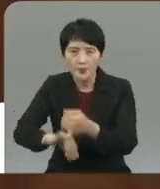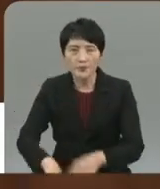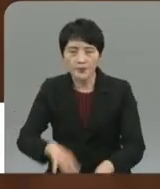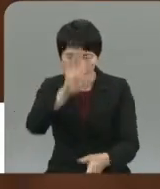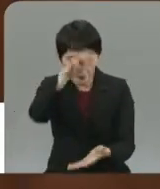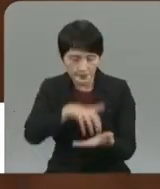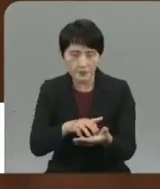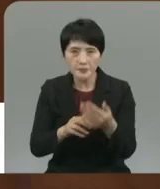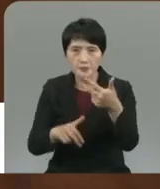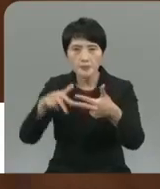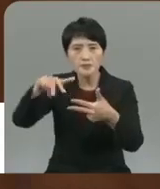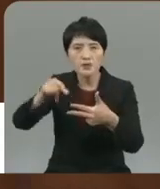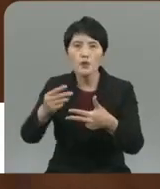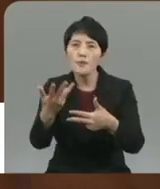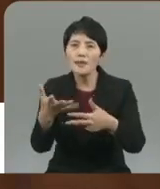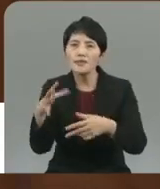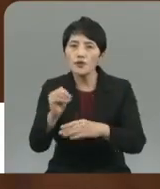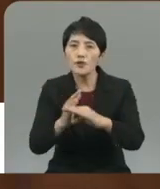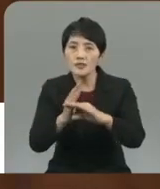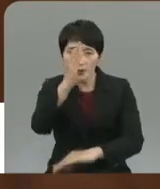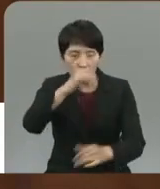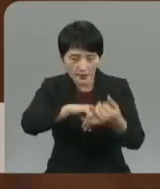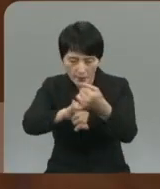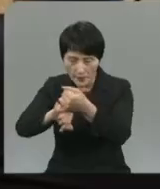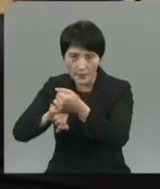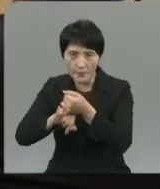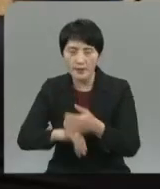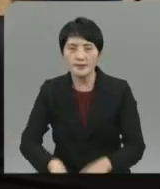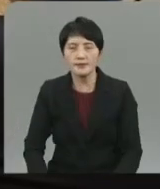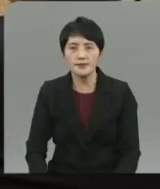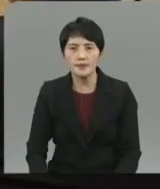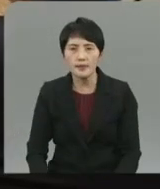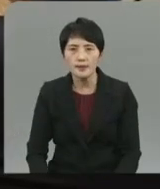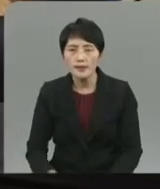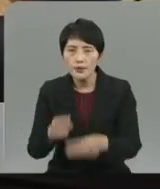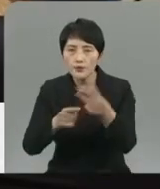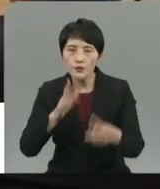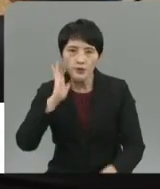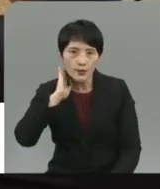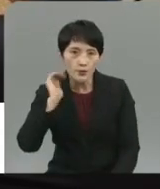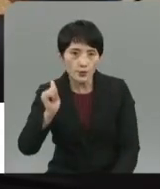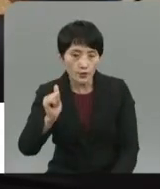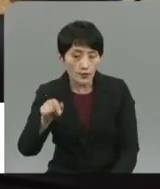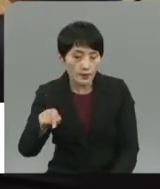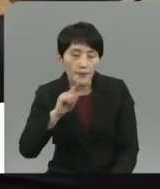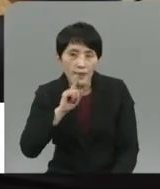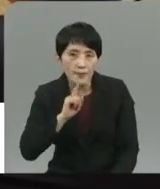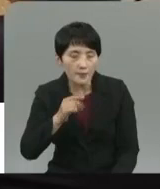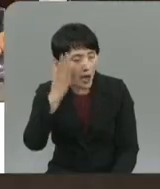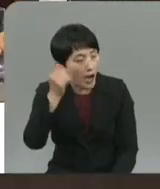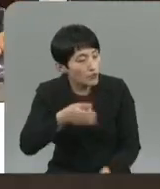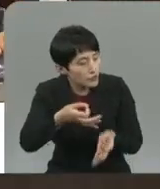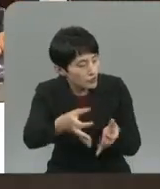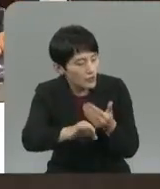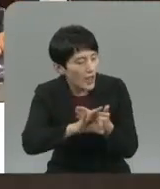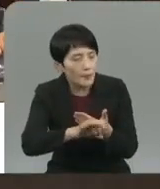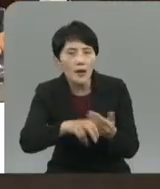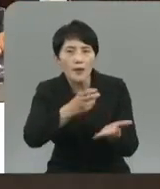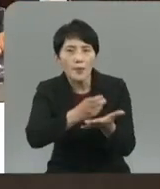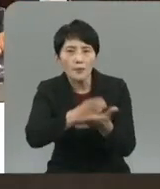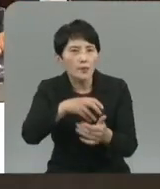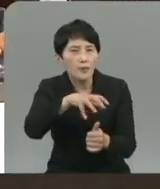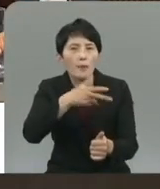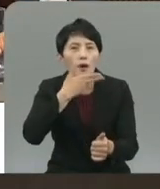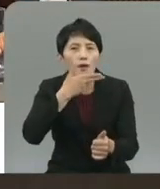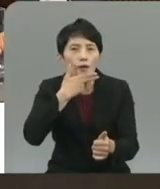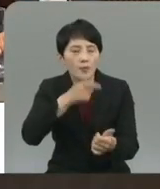情報交換を呼びかけましたハリス副大統領は我々はアメリカと韓国